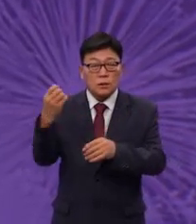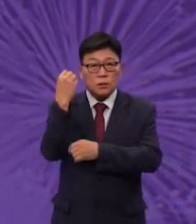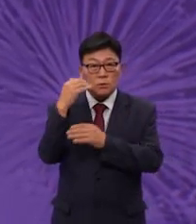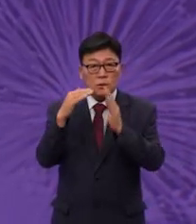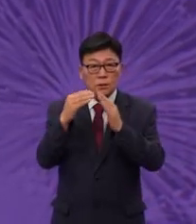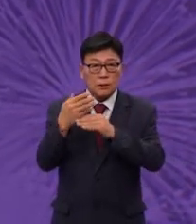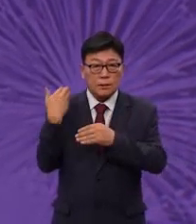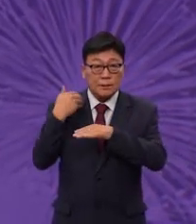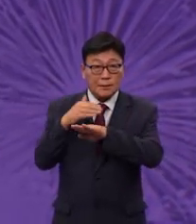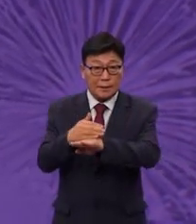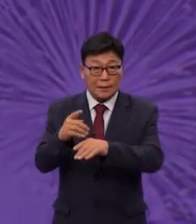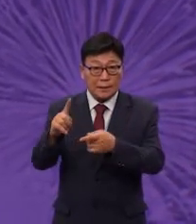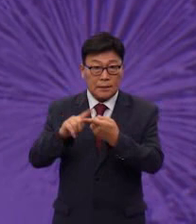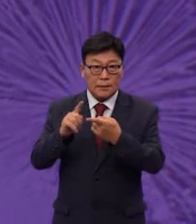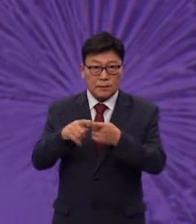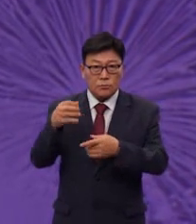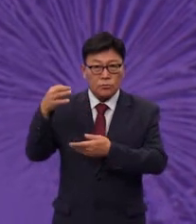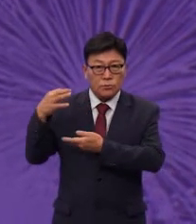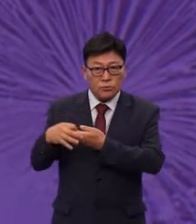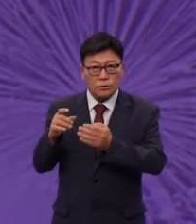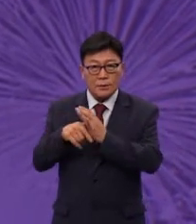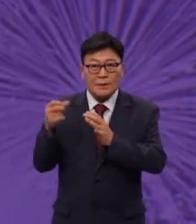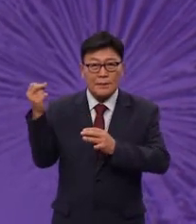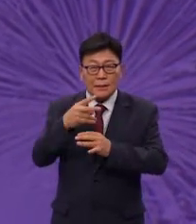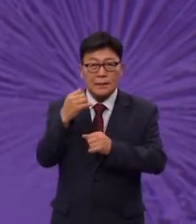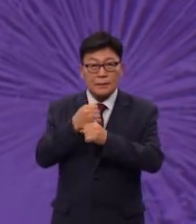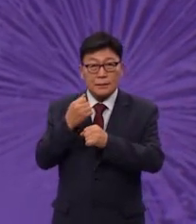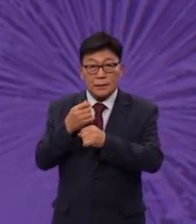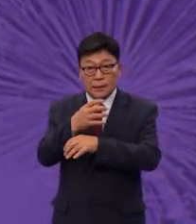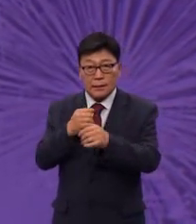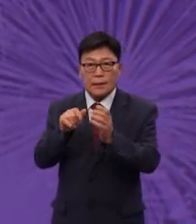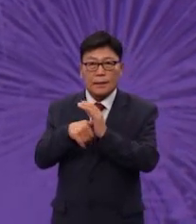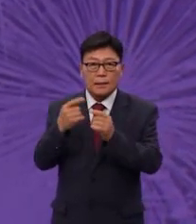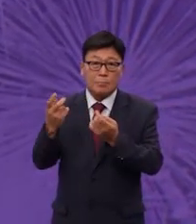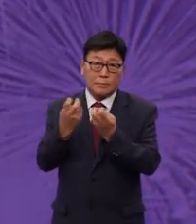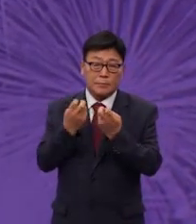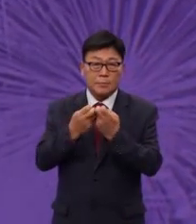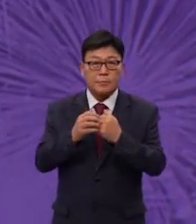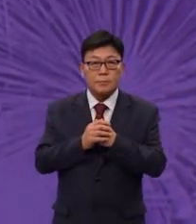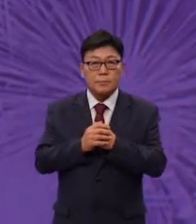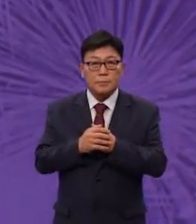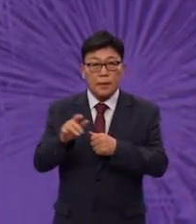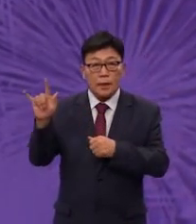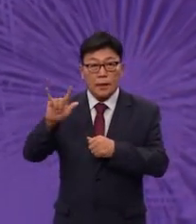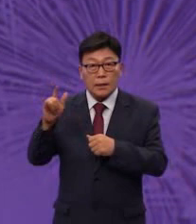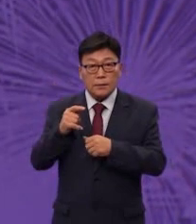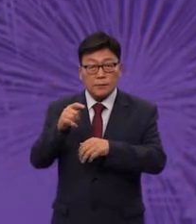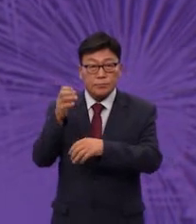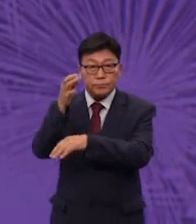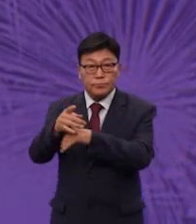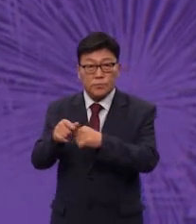주택을 전세계약 체결해서 저렴하게 재임대하는 공공임대 정책입니다. LH가